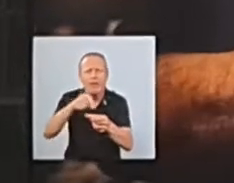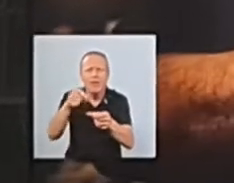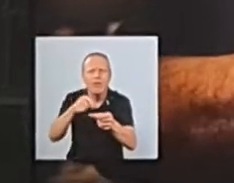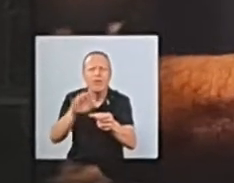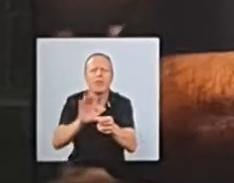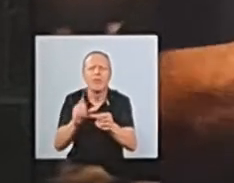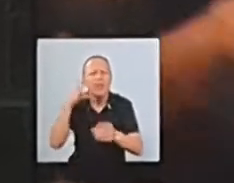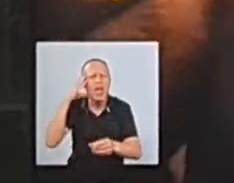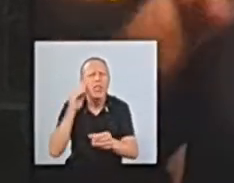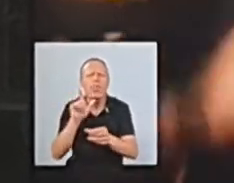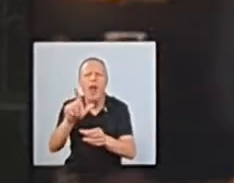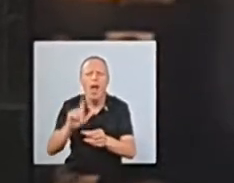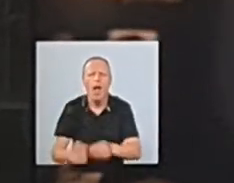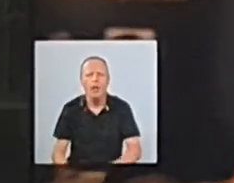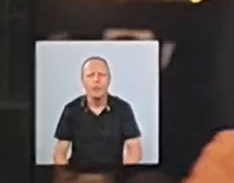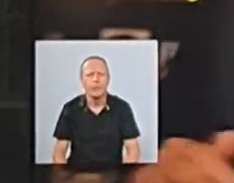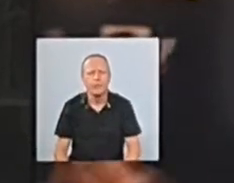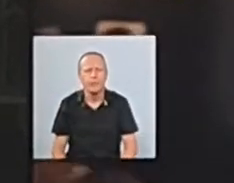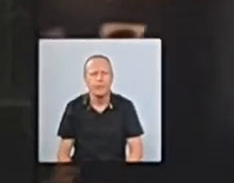תהנה לך.